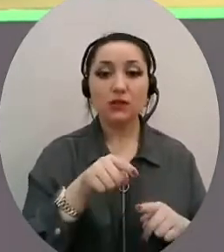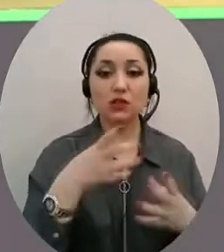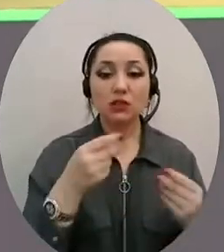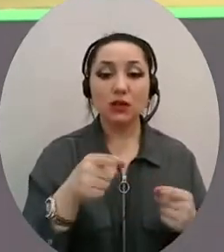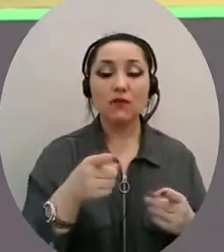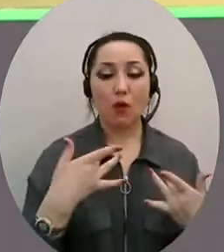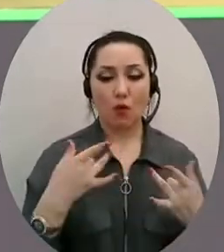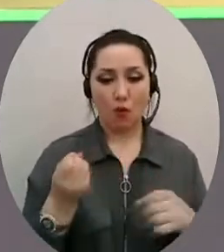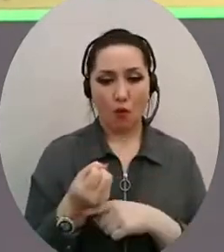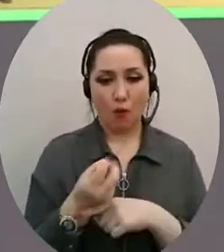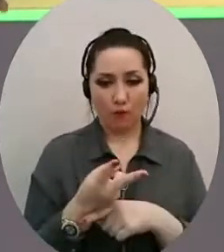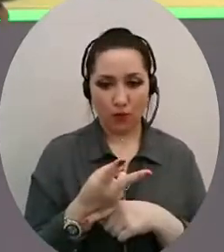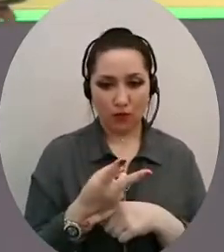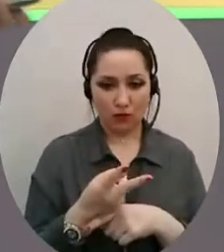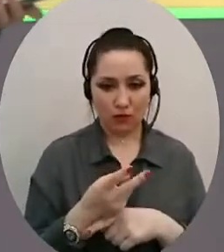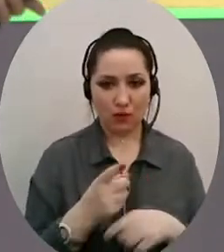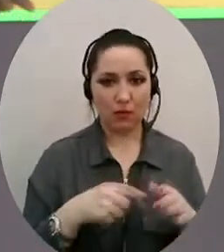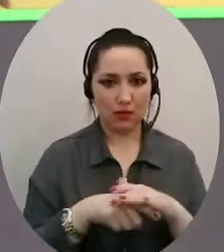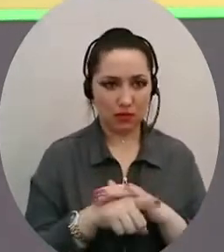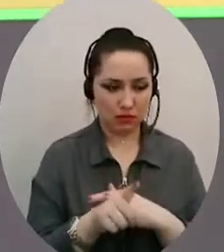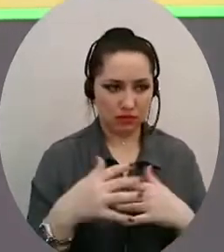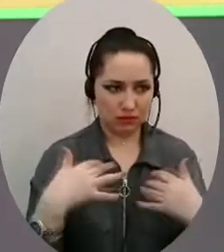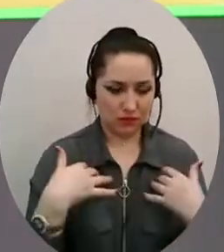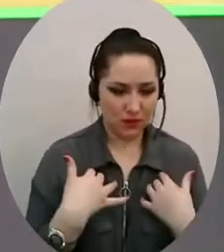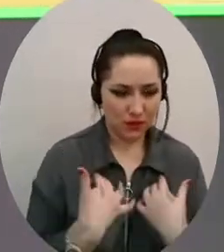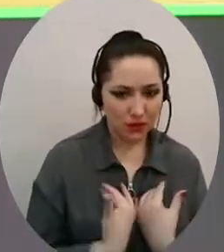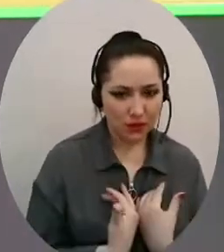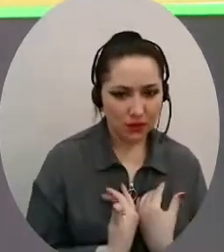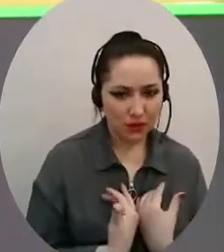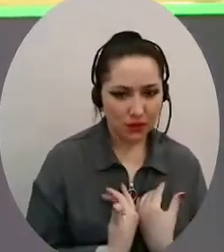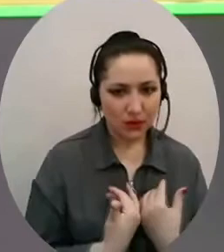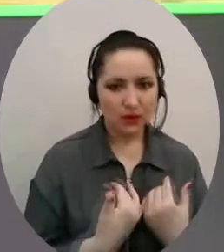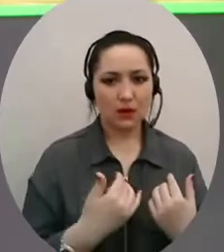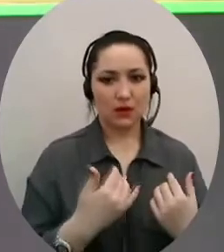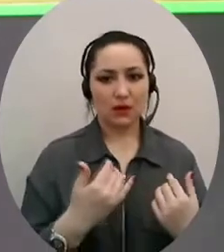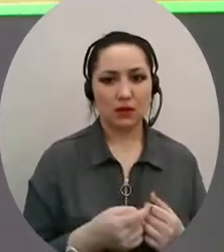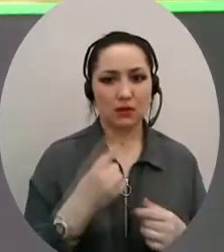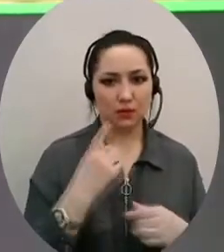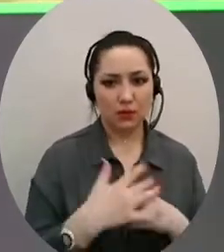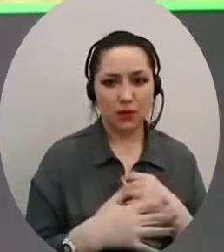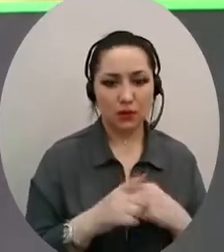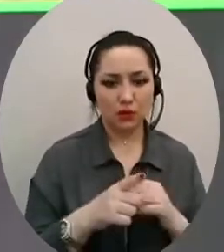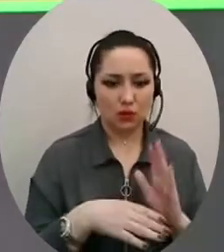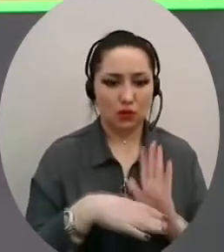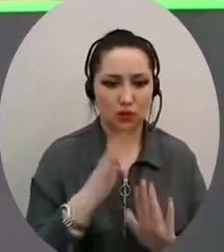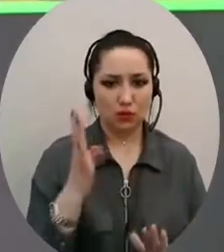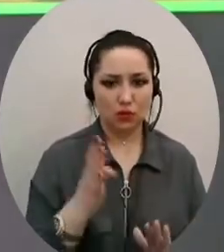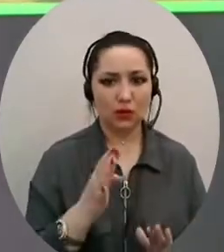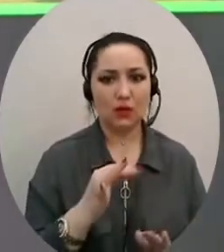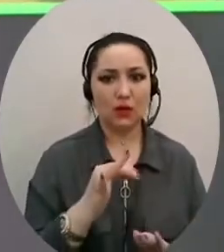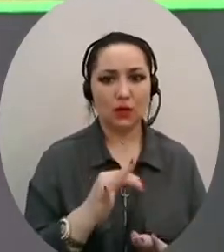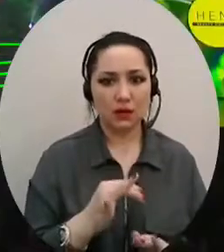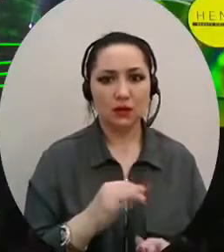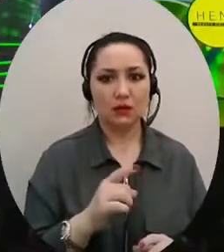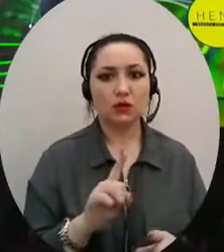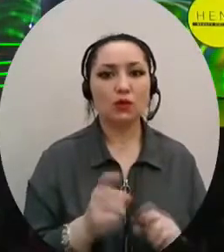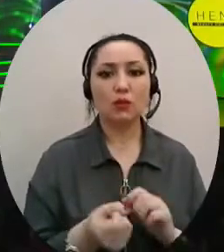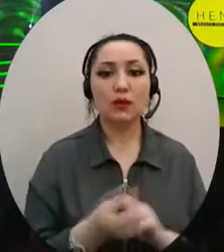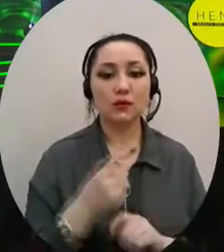И поначалу я расстроился очень сильно, потом я, конечно же, понял, что это только к лучшему. И знаете, вот что